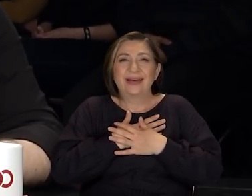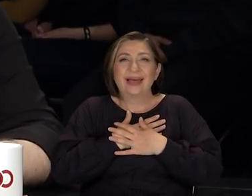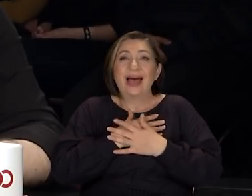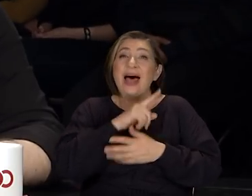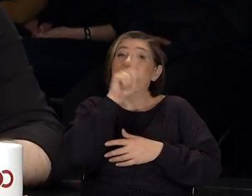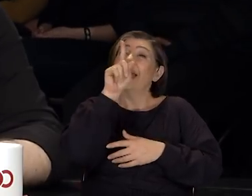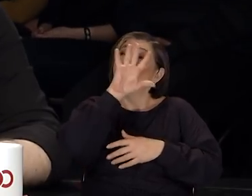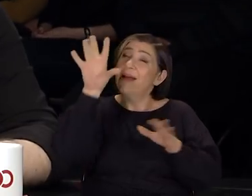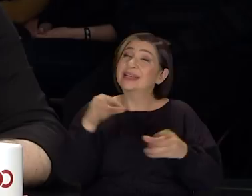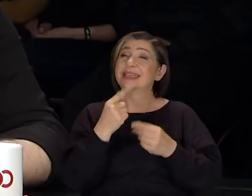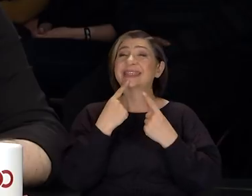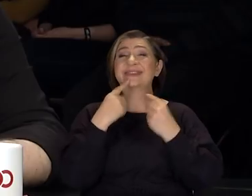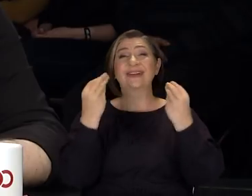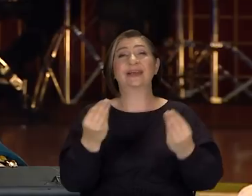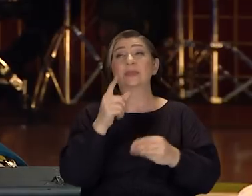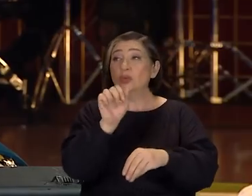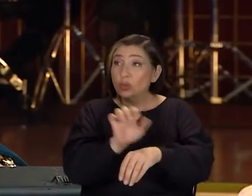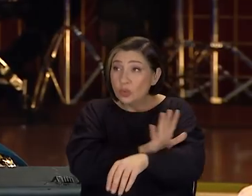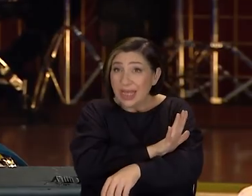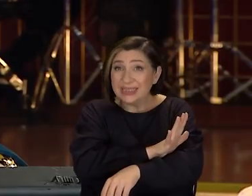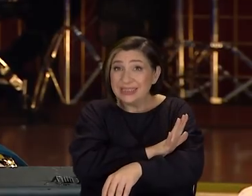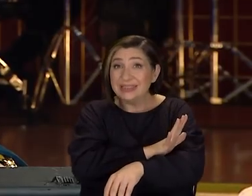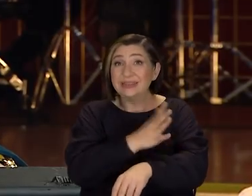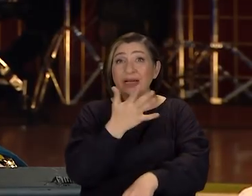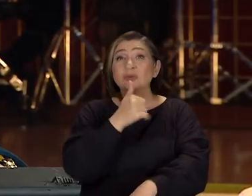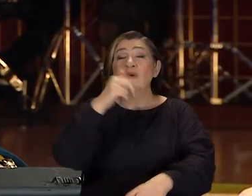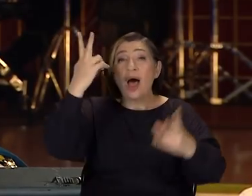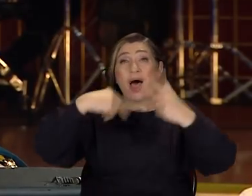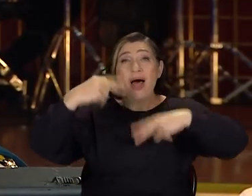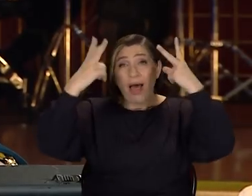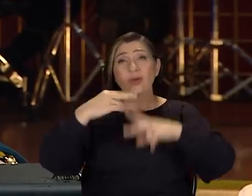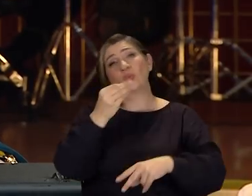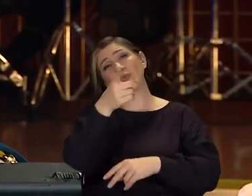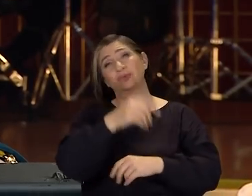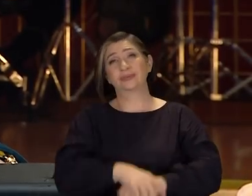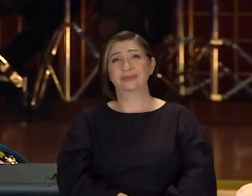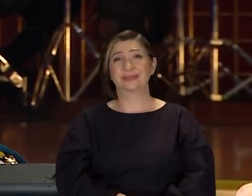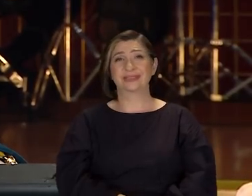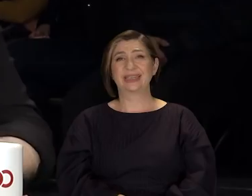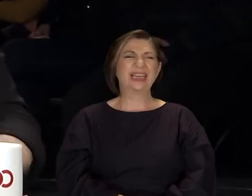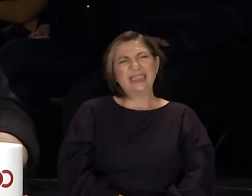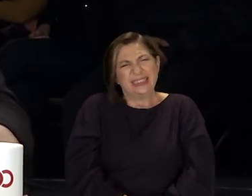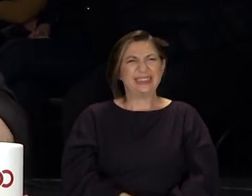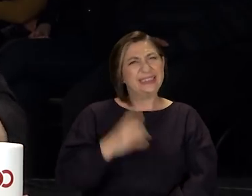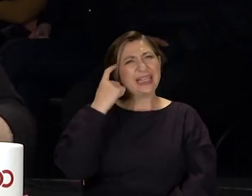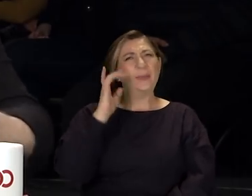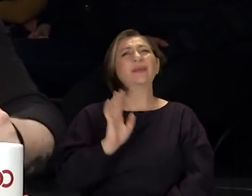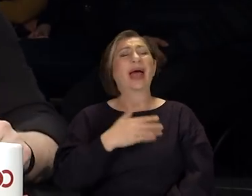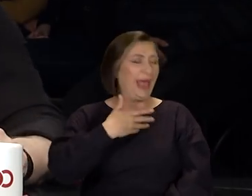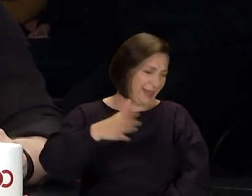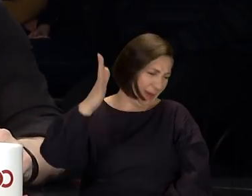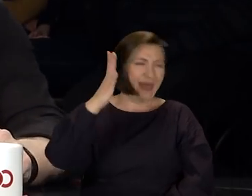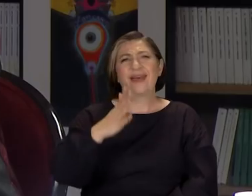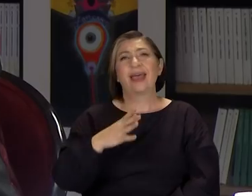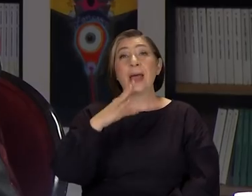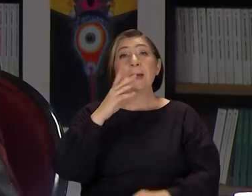Allah herkese tabii... Ama duygusalsın zaten, ne sulu göz olursun. Tahmin etmiyorum olacağımı ama... Hadi be.